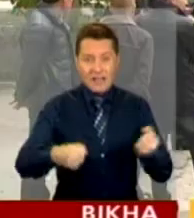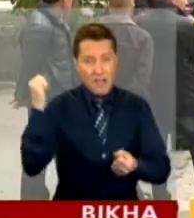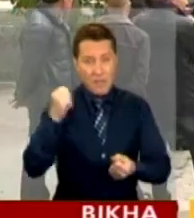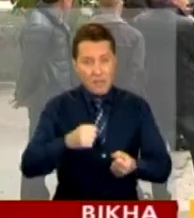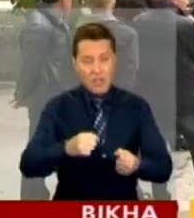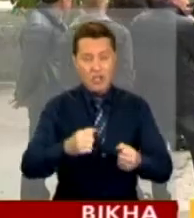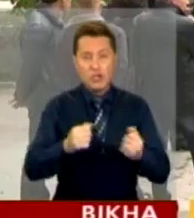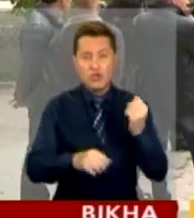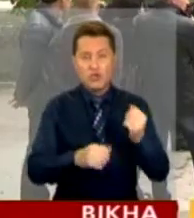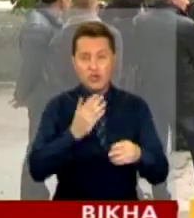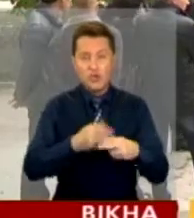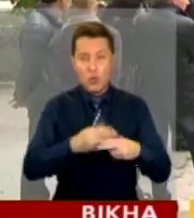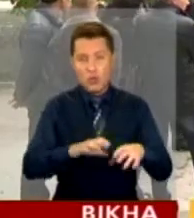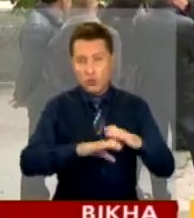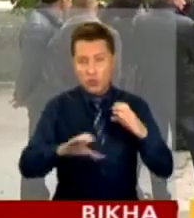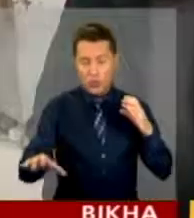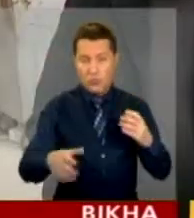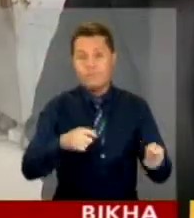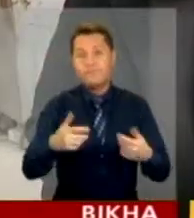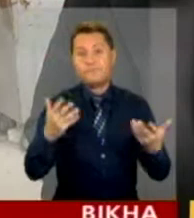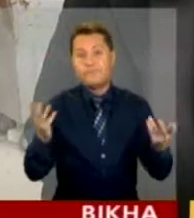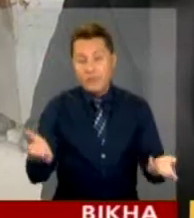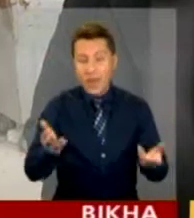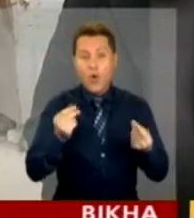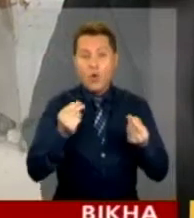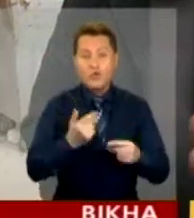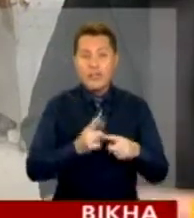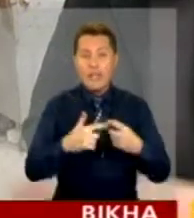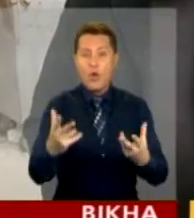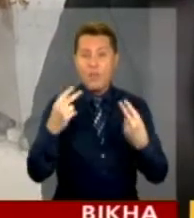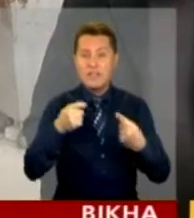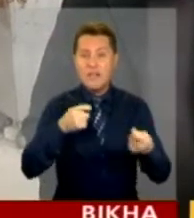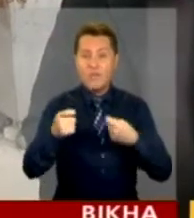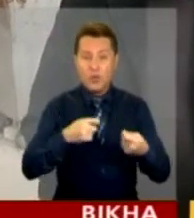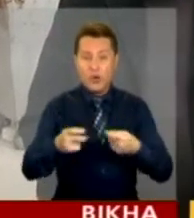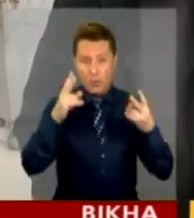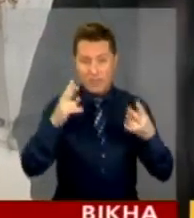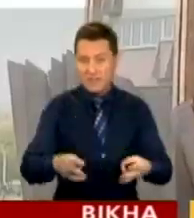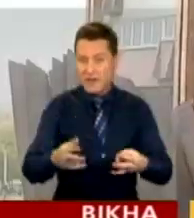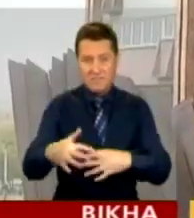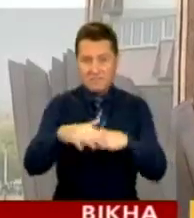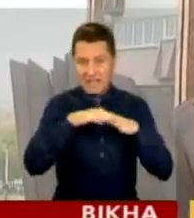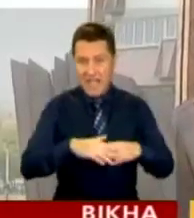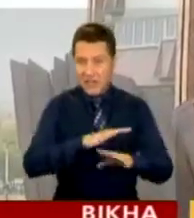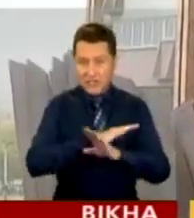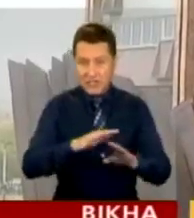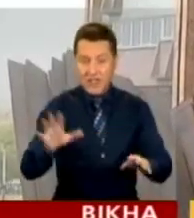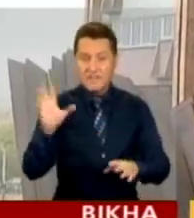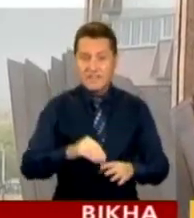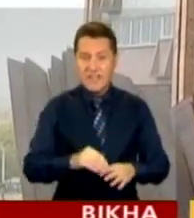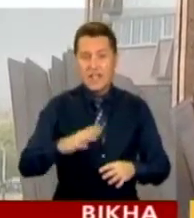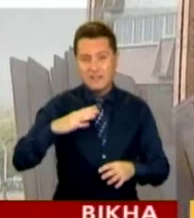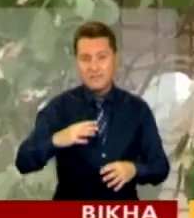трубу. Тутешні урядники лише розводять руками. Кошти, які обіцяв уряд, до постраждалих так і не дійшли. Тому все тримається